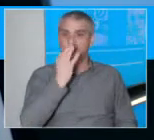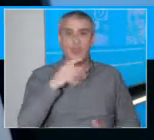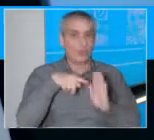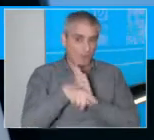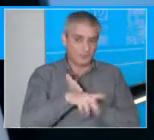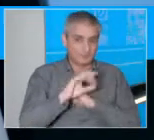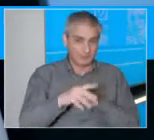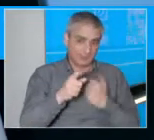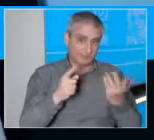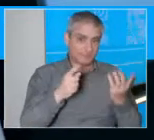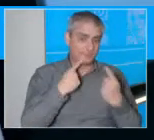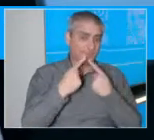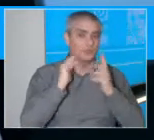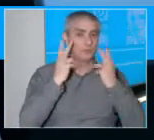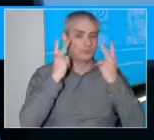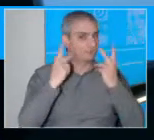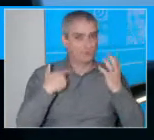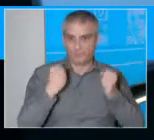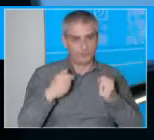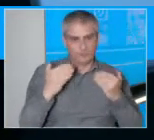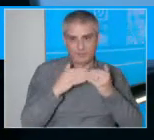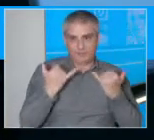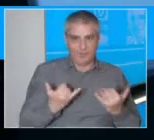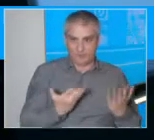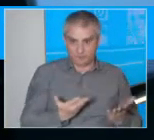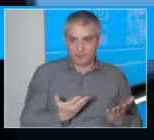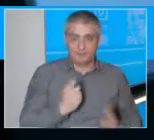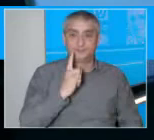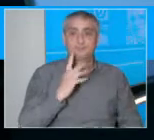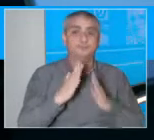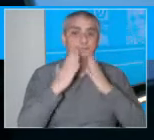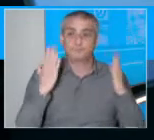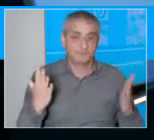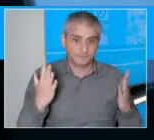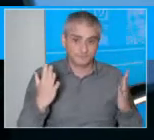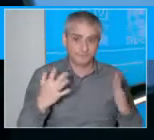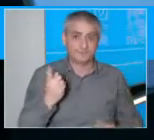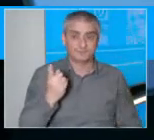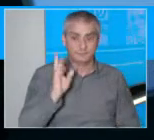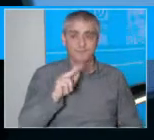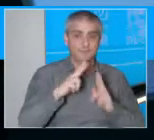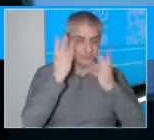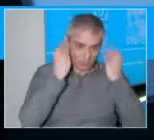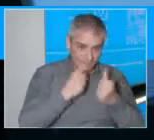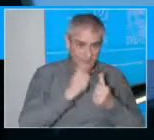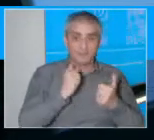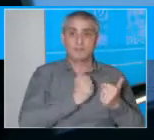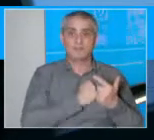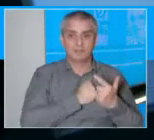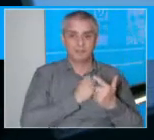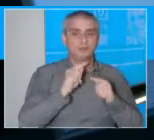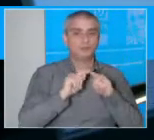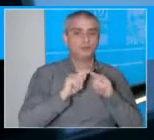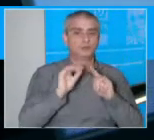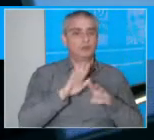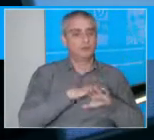עומק, שאני חושב שצריך נעלה לדיון מאוד משמעותי, אני לא בטוח שזה לפורמט הזה. בגדול, גם בציבור החרדי, גם בציבור הדתי, עוד יש סוג